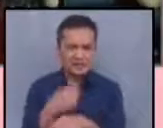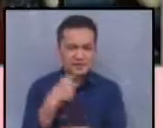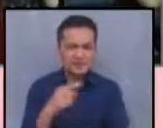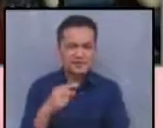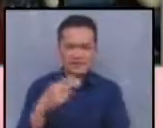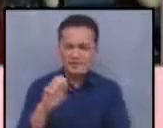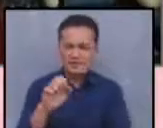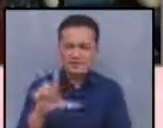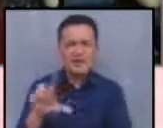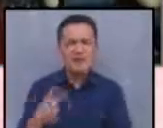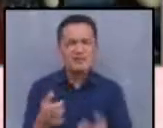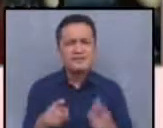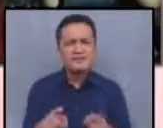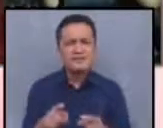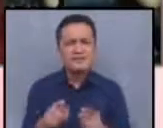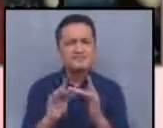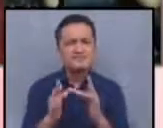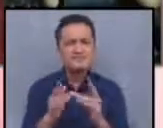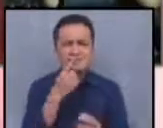online?